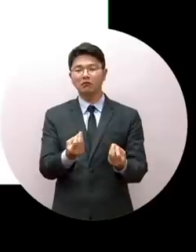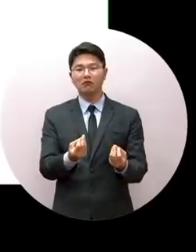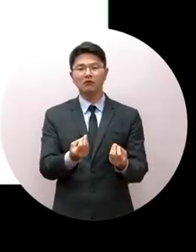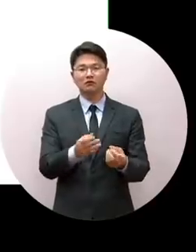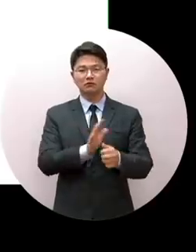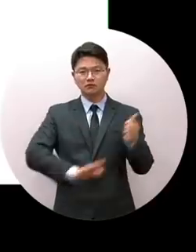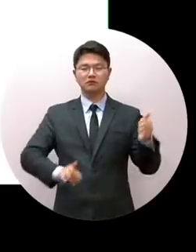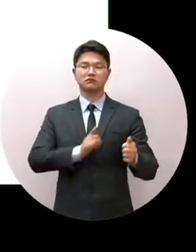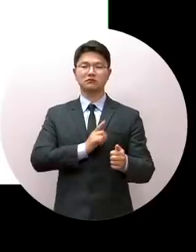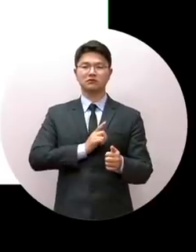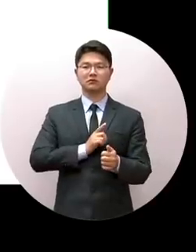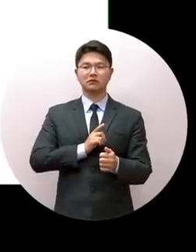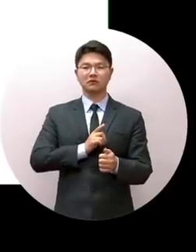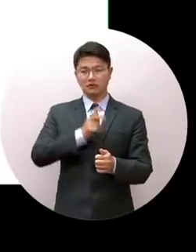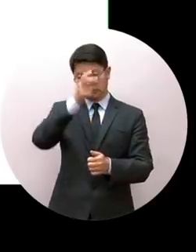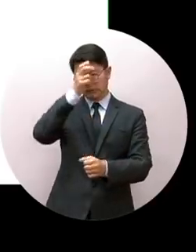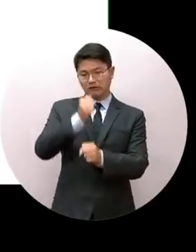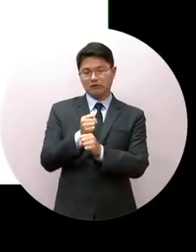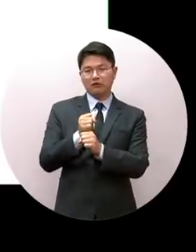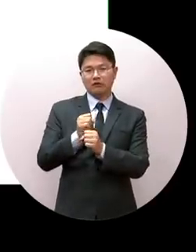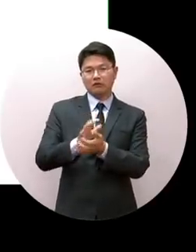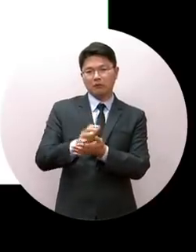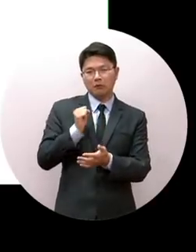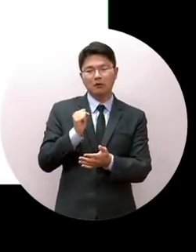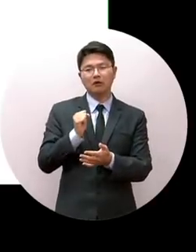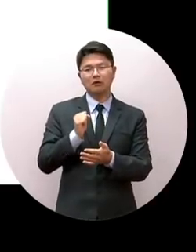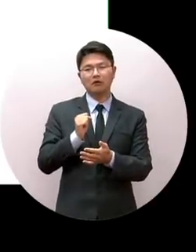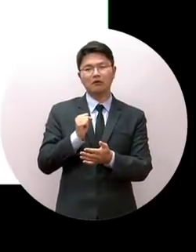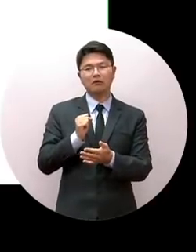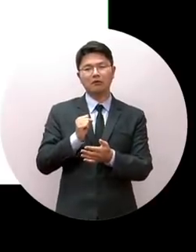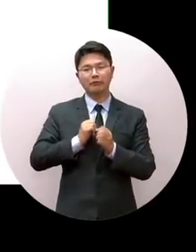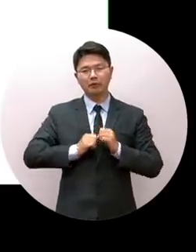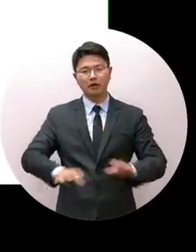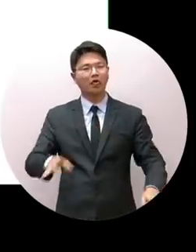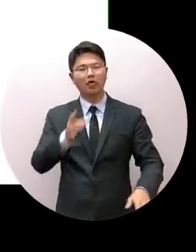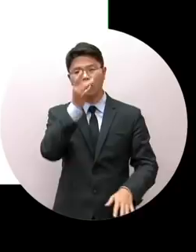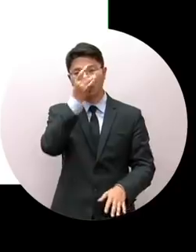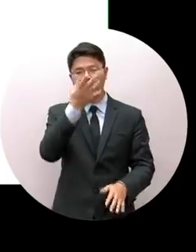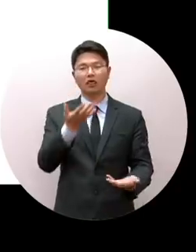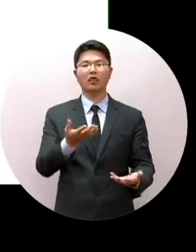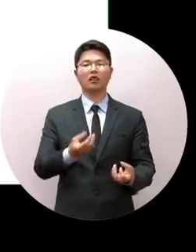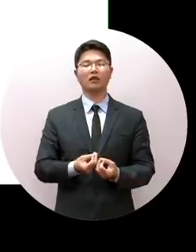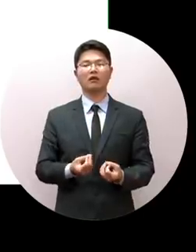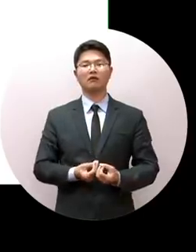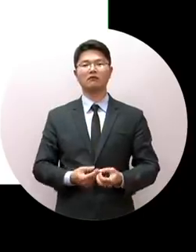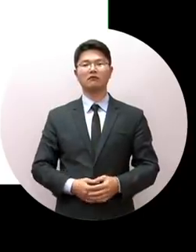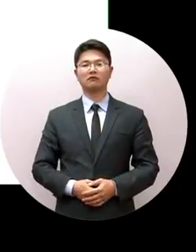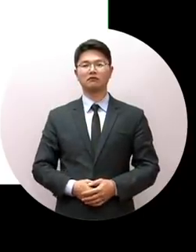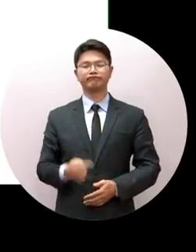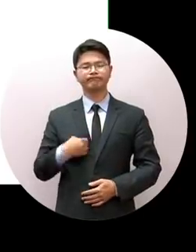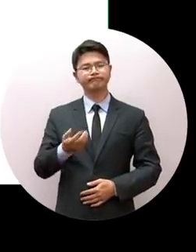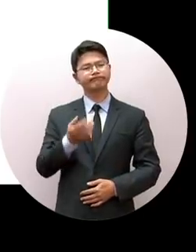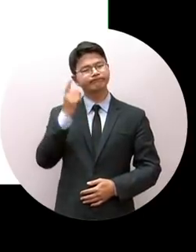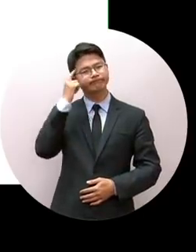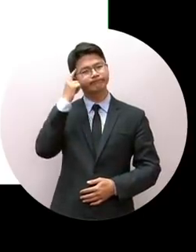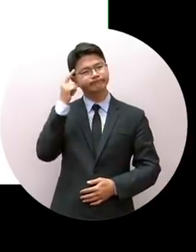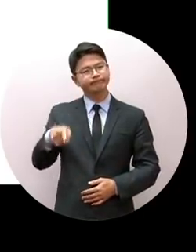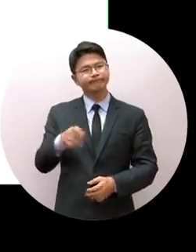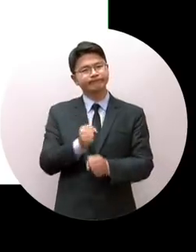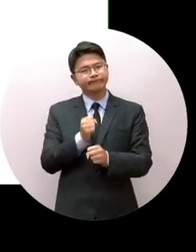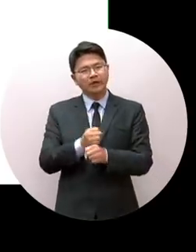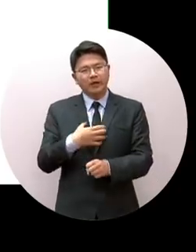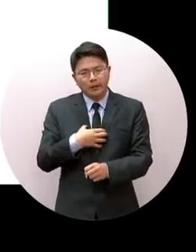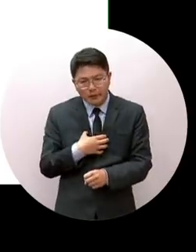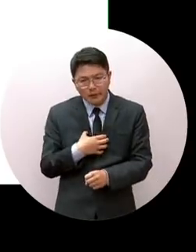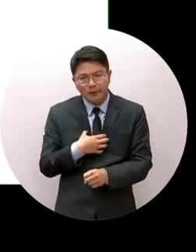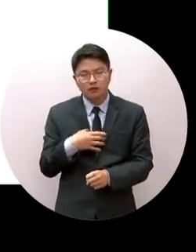力没有办法去掉的来源之一？哦，所以我觉得这个疲劳的主因，我觉得是要好好去思考。所